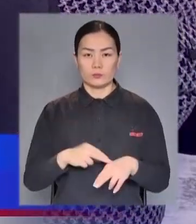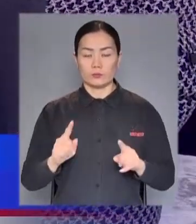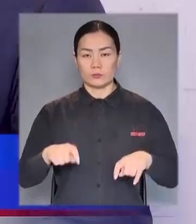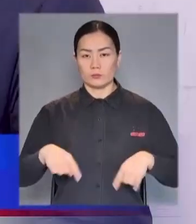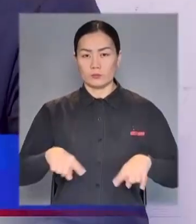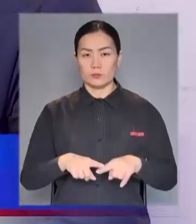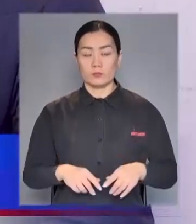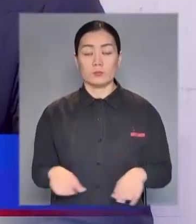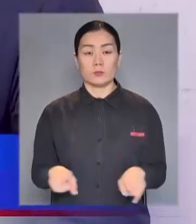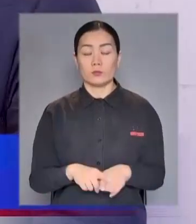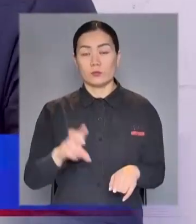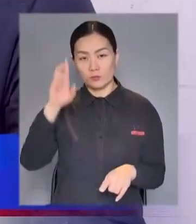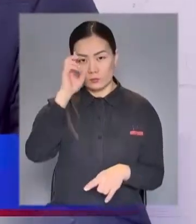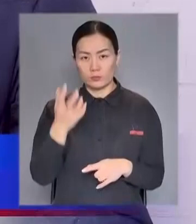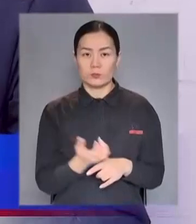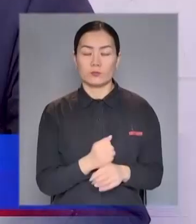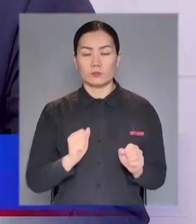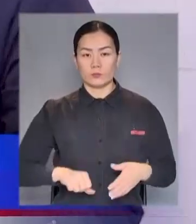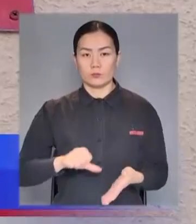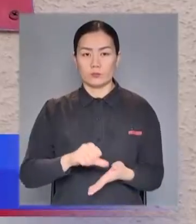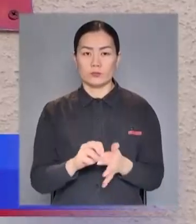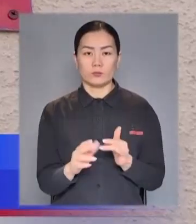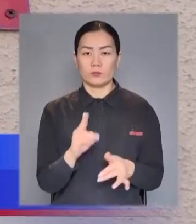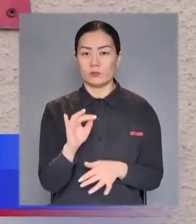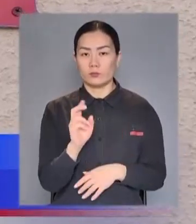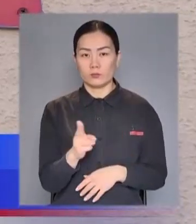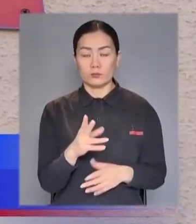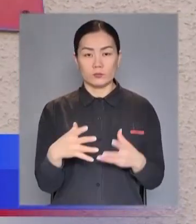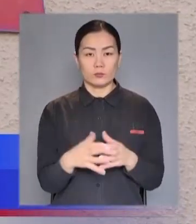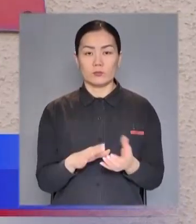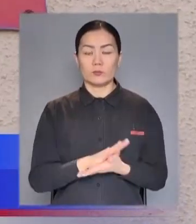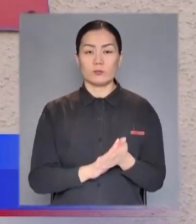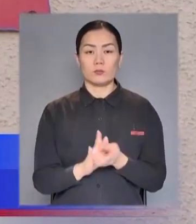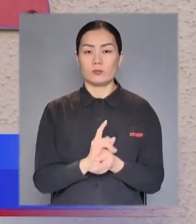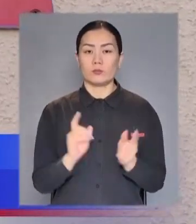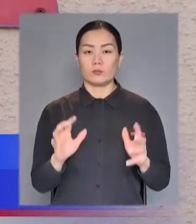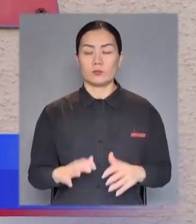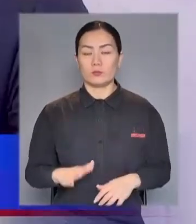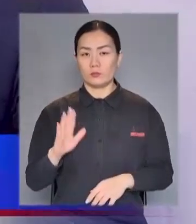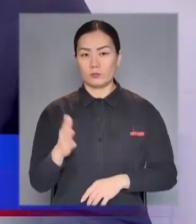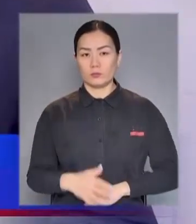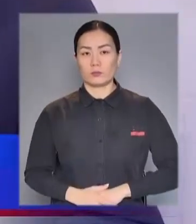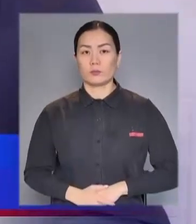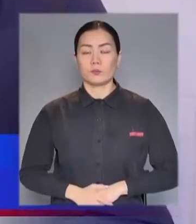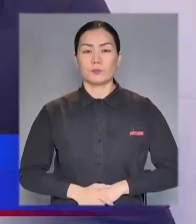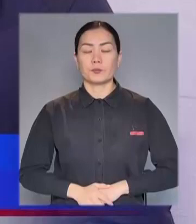правоохранительные органы. Так госорганы не могут вмешиваться в деятельность КСК в соответствии с изменениями в законодательстве.